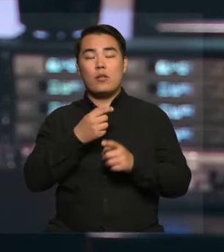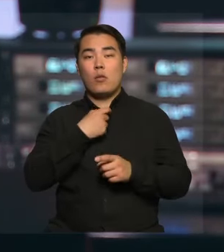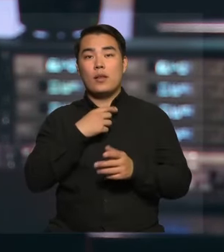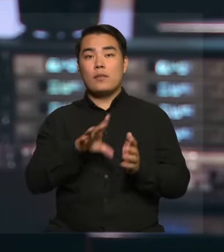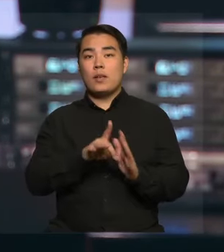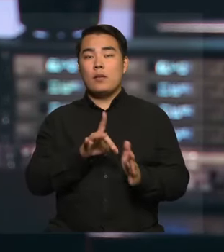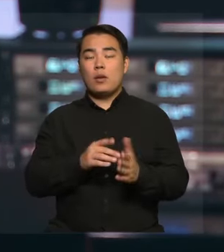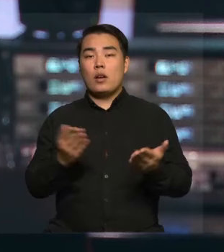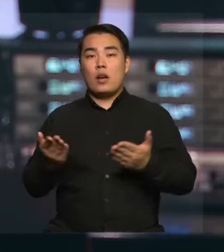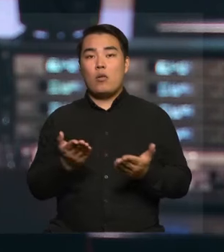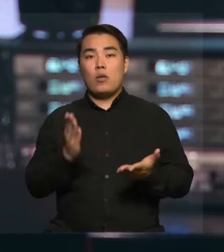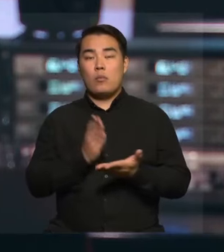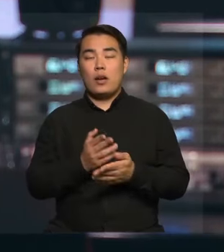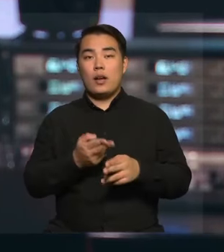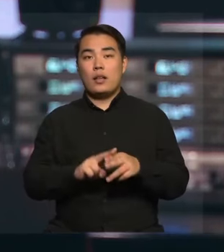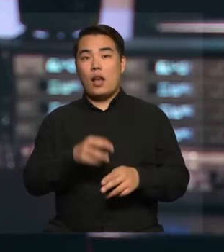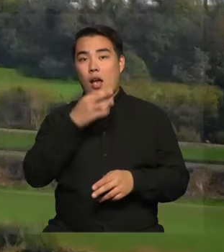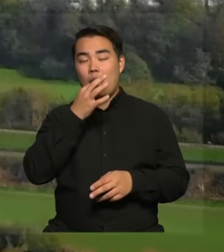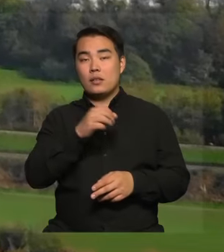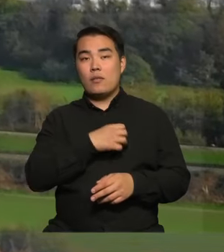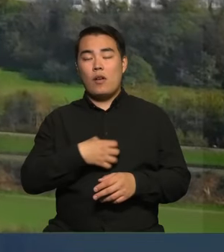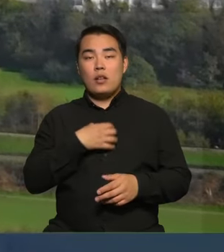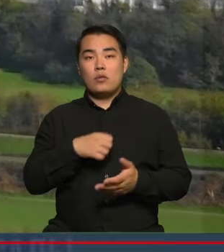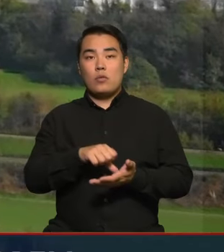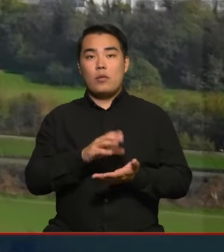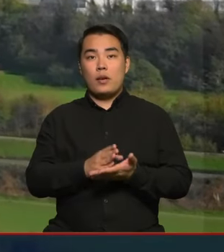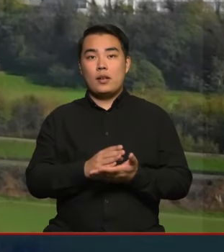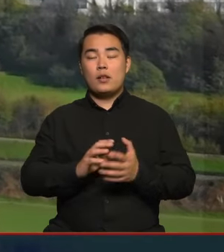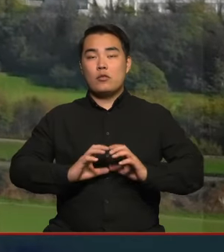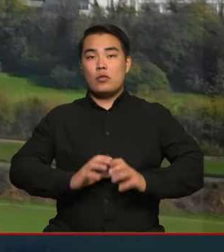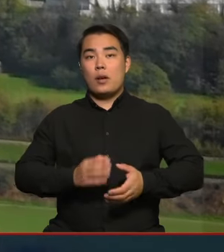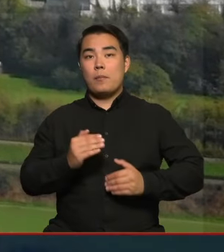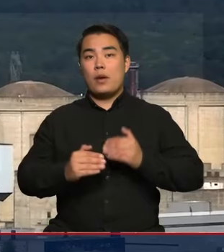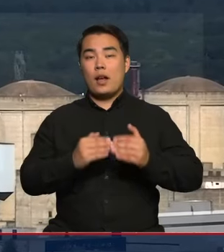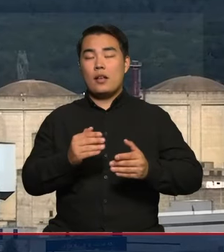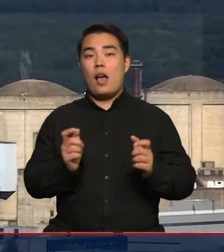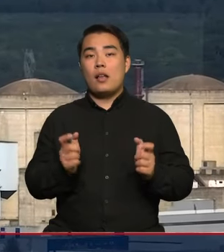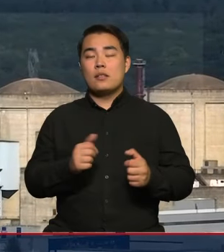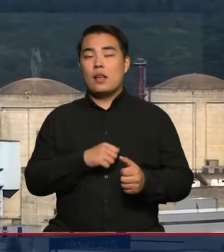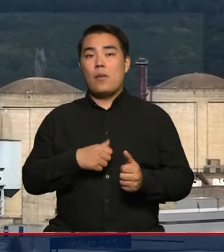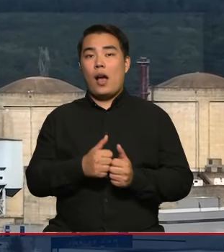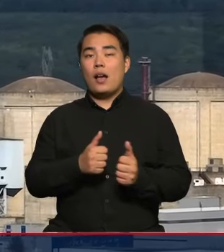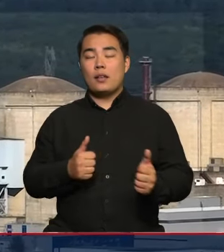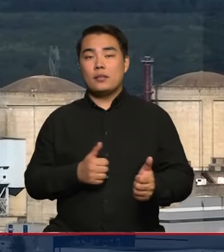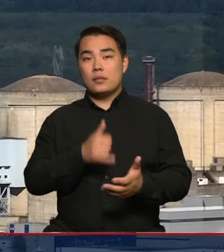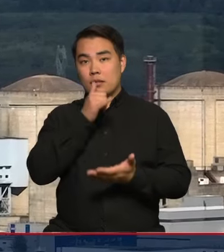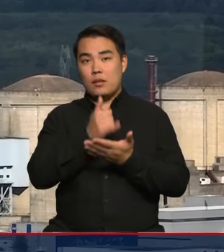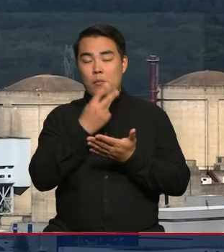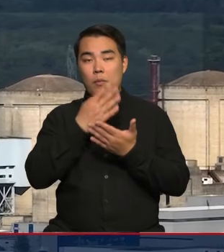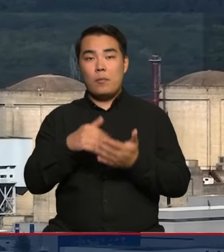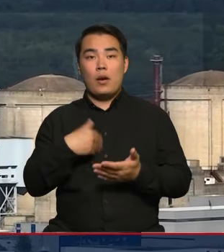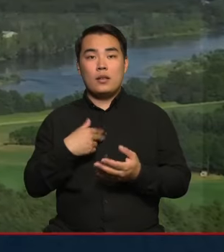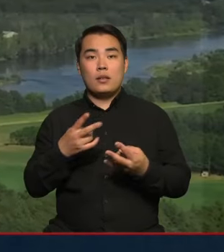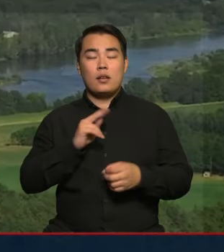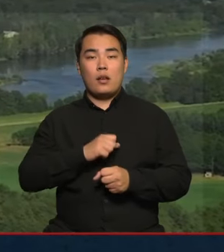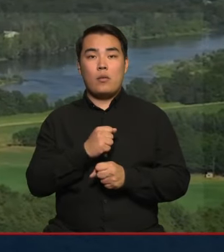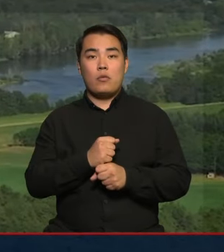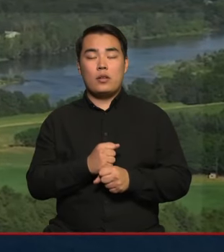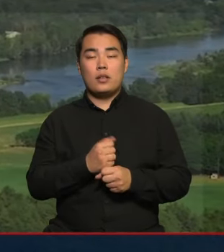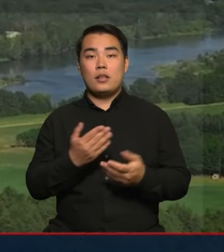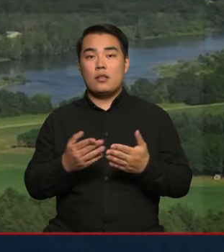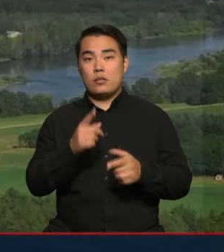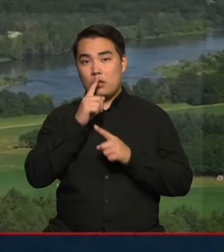нәтижесі қандай болса да бұл айтулы оқиға. Дүниежүзіндегі прогрестен шет қалмау үшін артықшылықтарымызды пайдалануымыз керек.